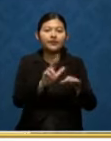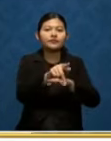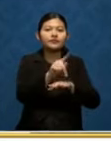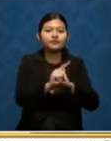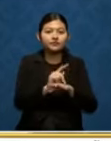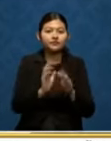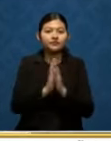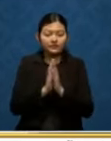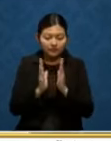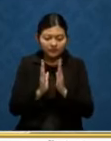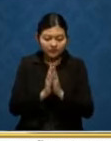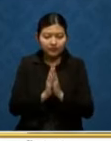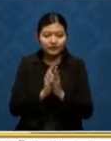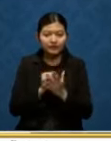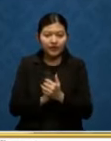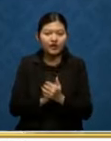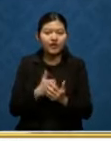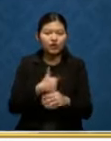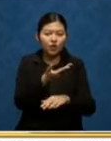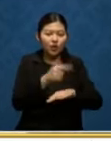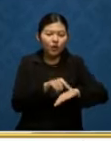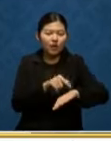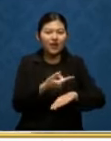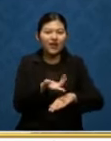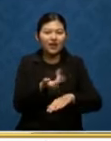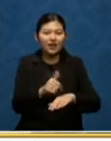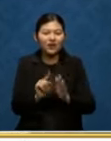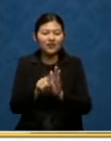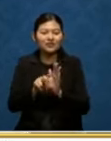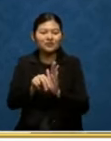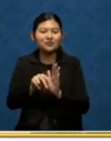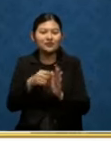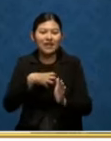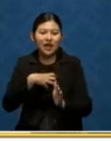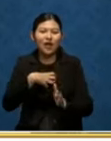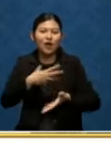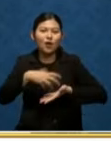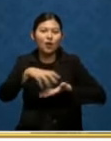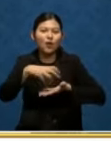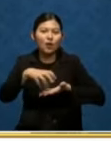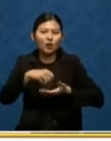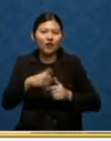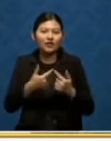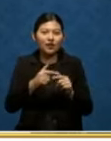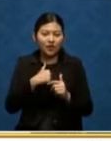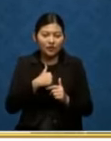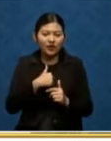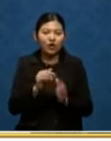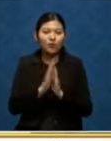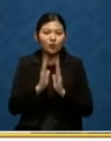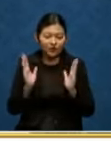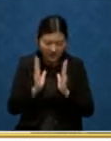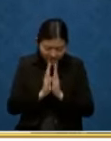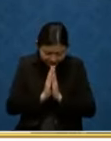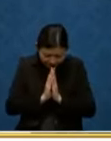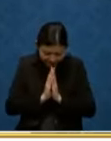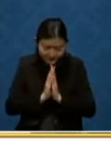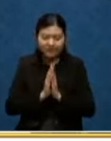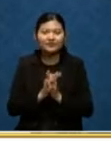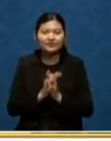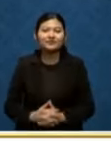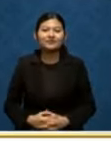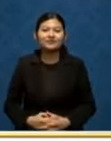ความเคารพจริงๆแล้วผมอยากขอเวลาท่านประธานอีกสัก 30นาทีนะครับแต่ผมเข้าใจท่านประธานครับขอบคุณมากครับท่านประธาน